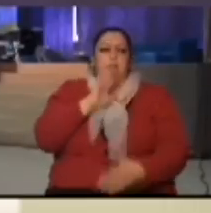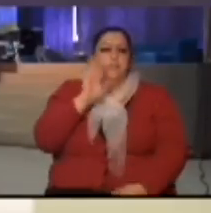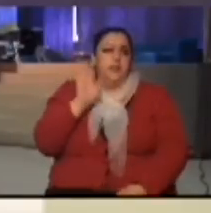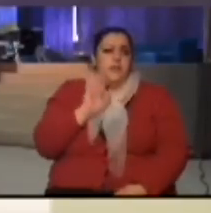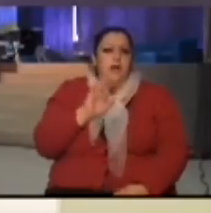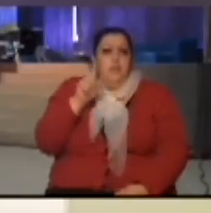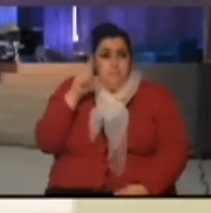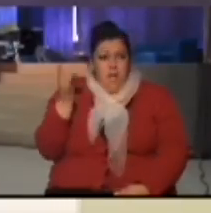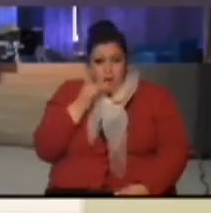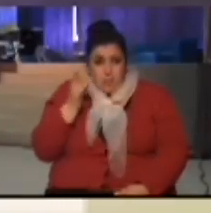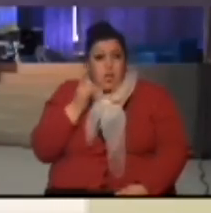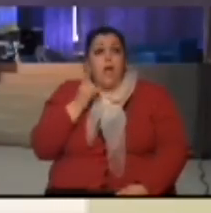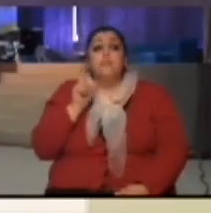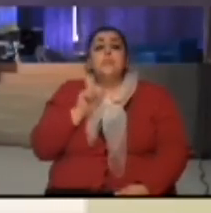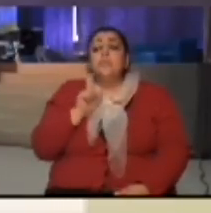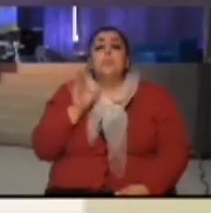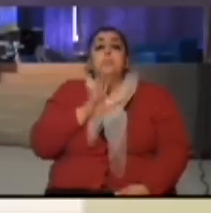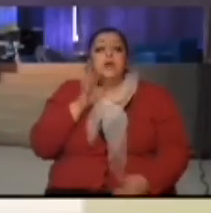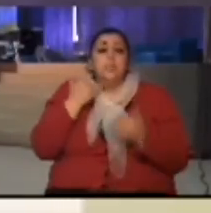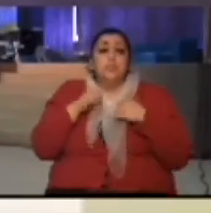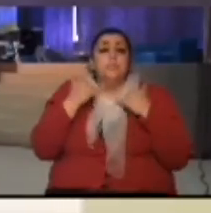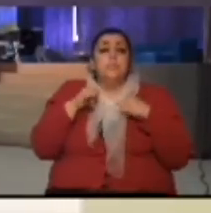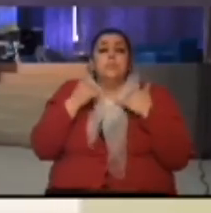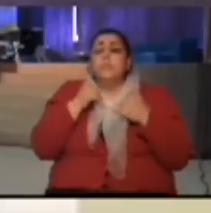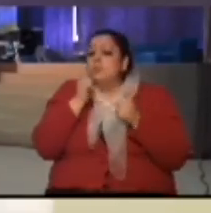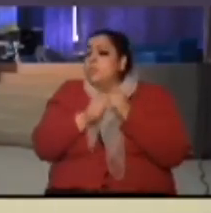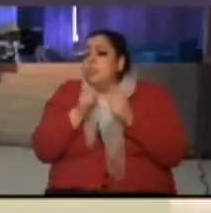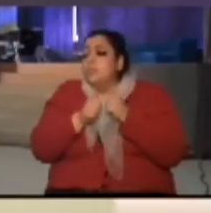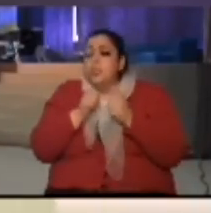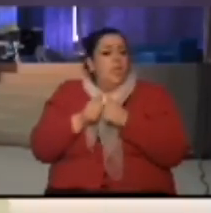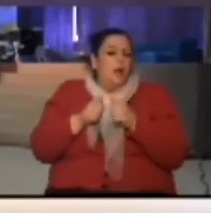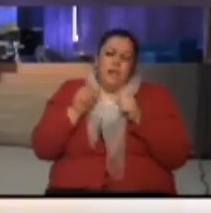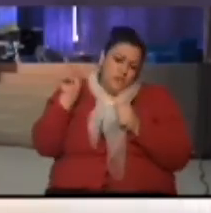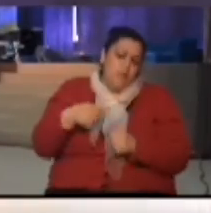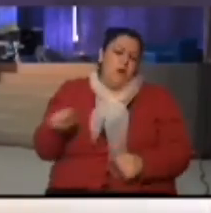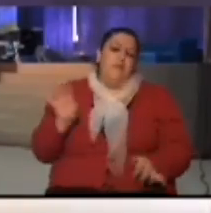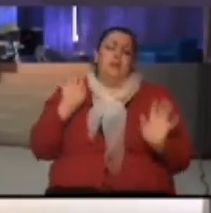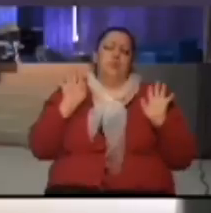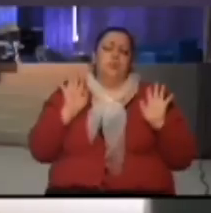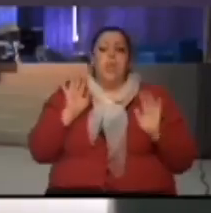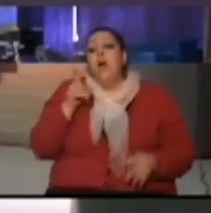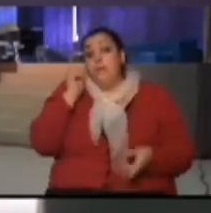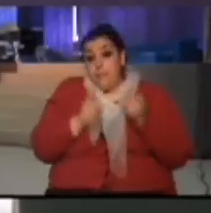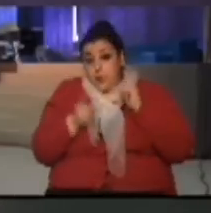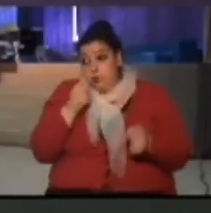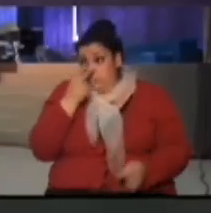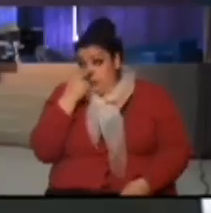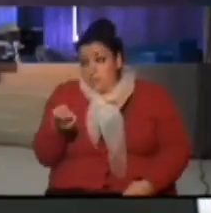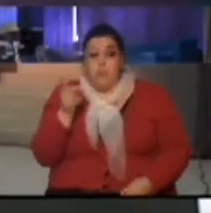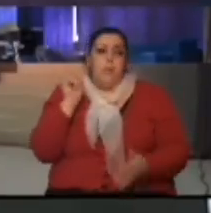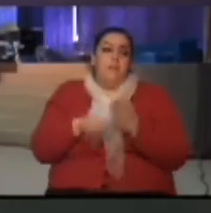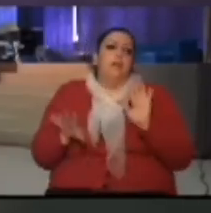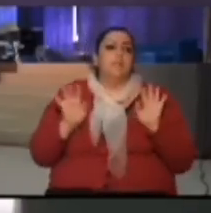մի անգամ գոնը տեղ տվել է, որ դու կասկածես, չէ, բայց մեկը, չխկլը փակ, լսի մենք քո հետ, մենք 12-ն